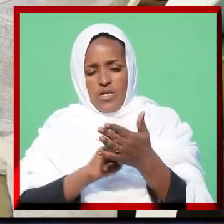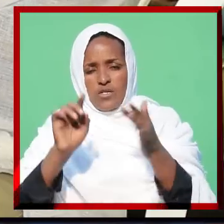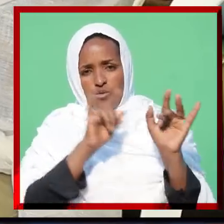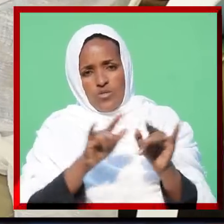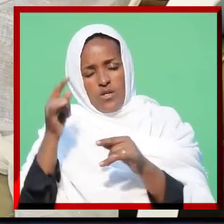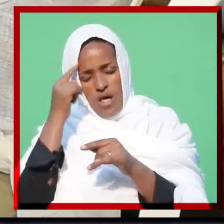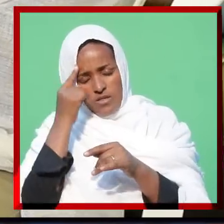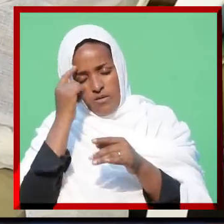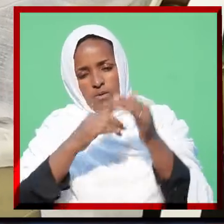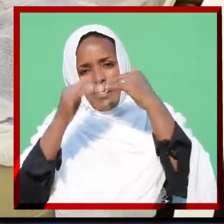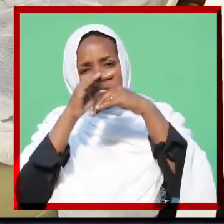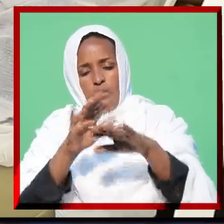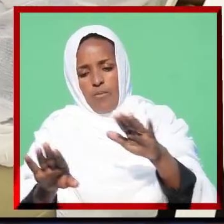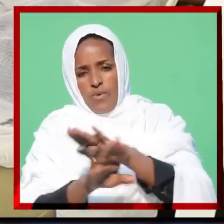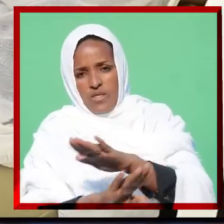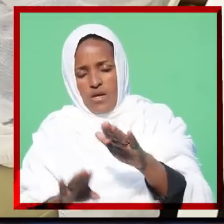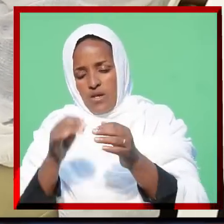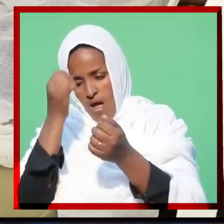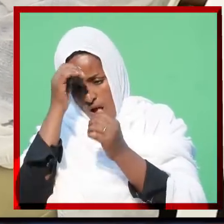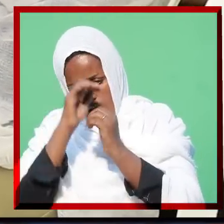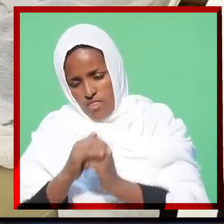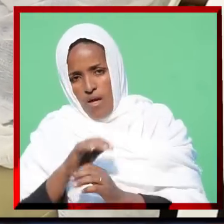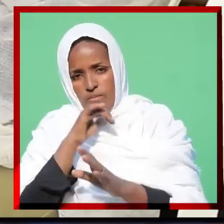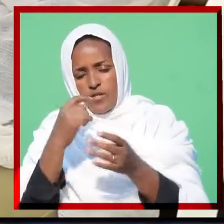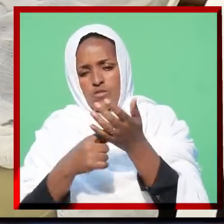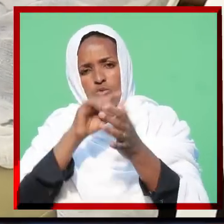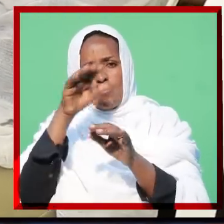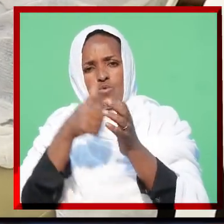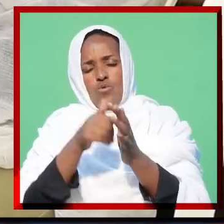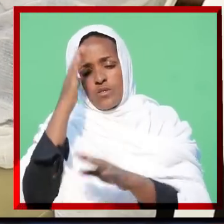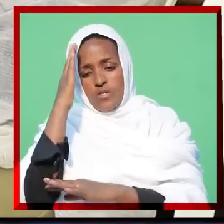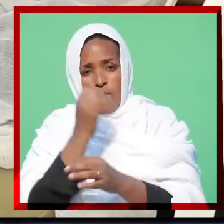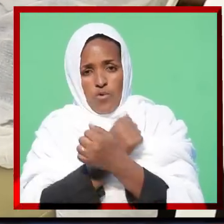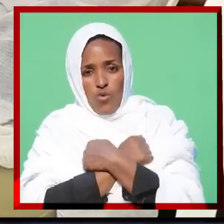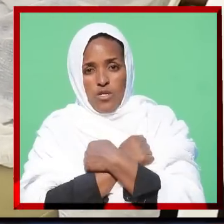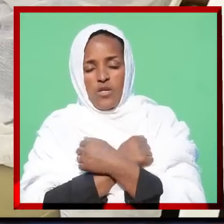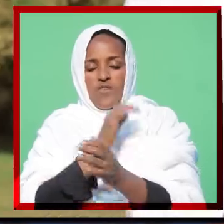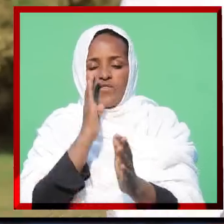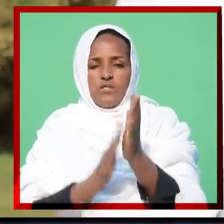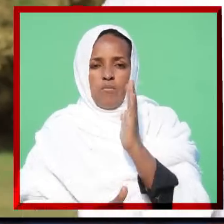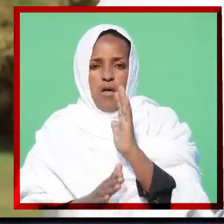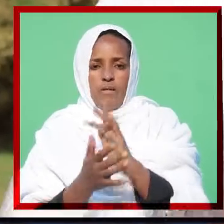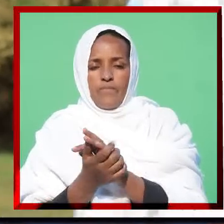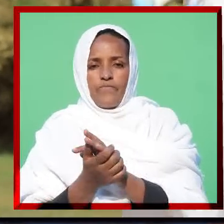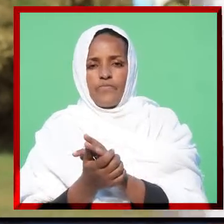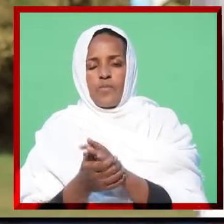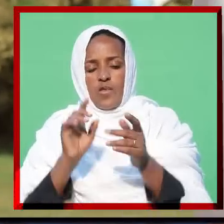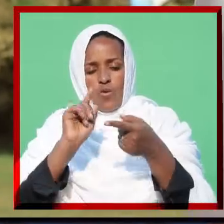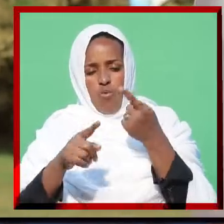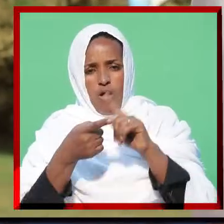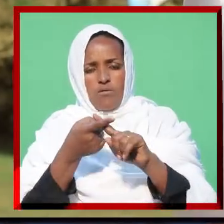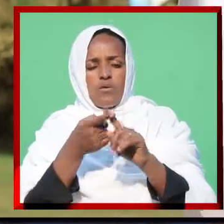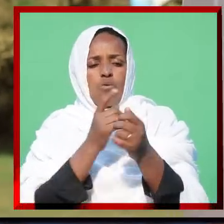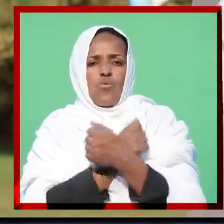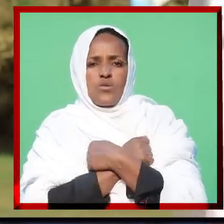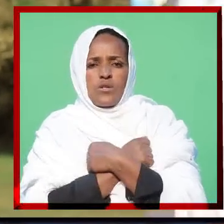አስብ። ከሰማይ በታች ሌሎቹን አማልክት አታምልክ። እነዚህም በሙሉ እግዚአብሔርን ከወደደ ይፈጽማቸዋል። አራቱን ያዘማል። ባልንጀራውን